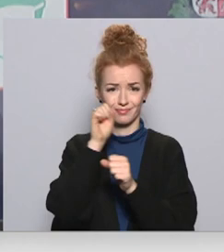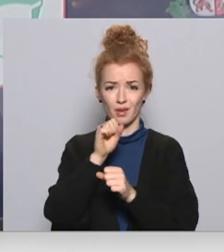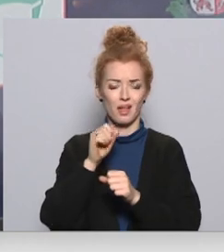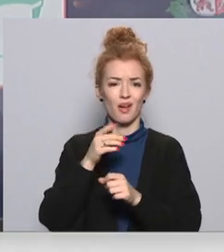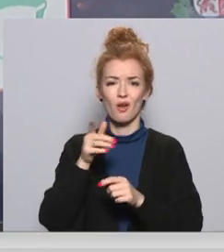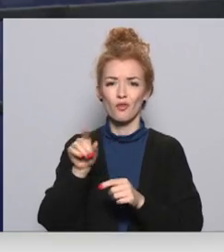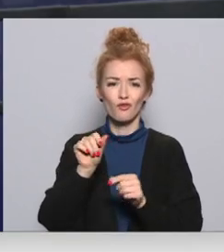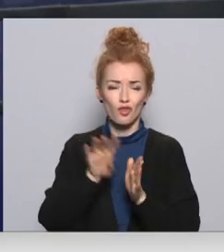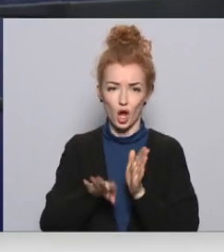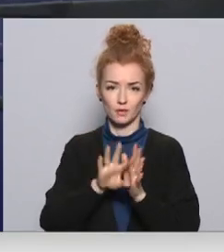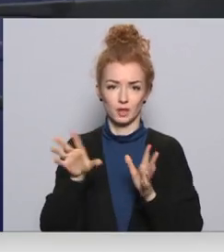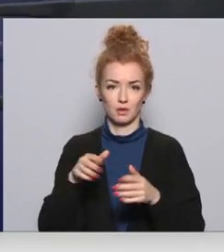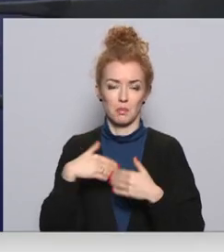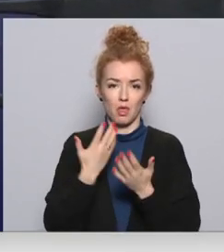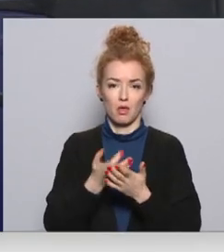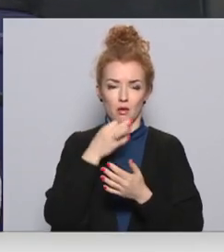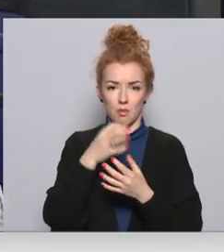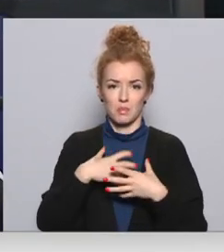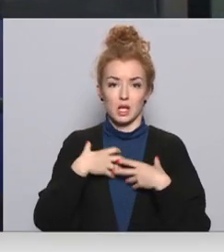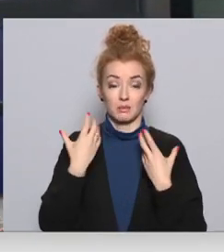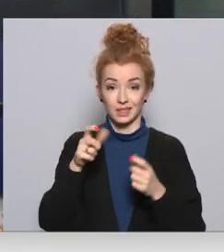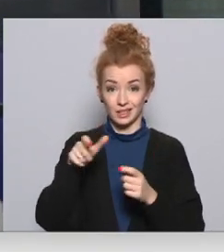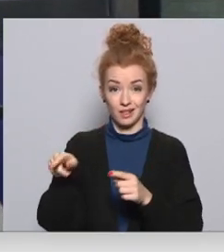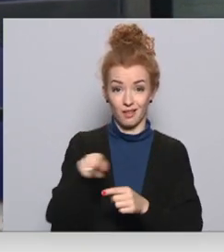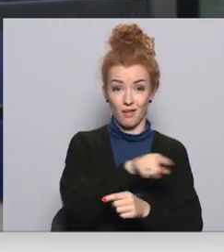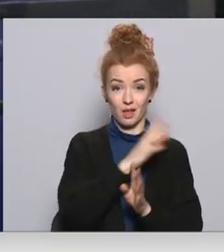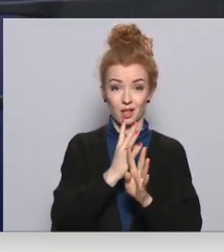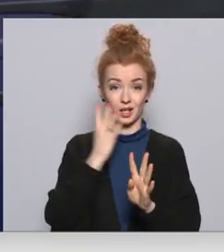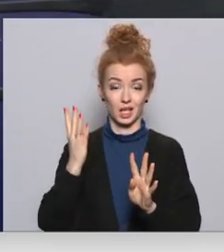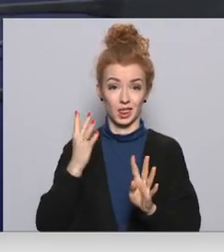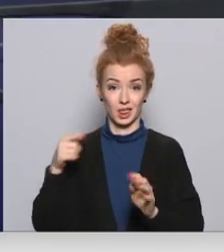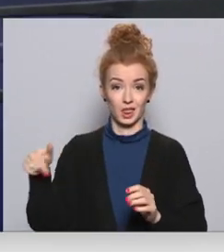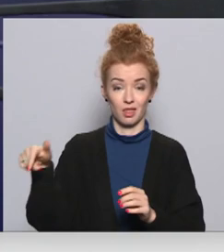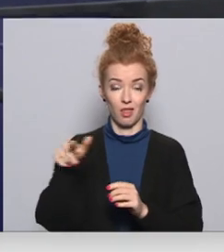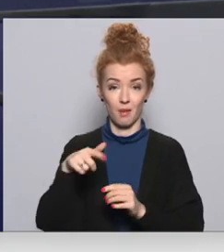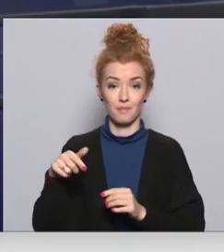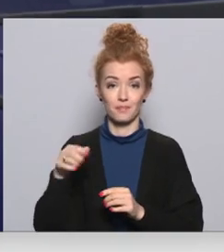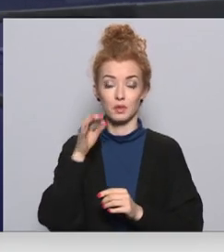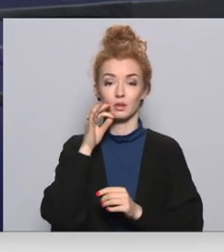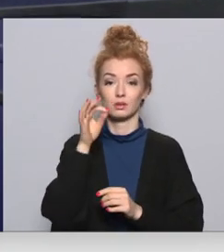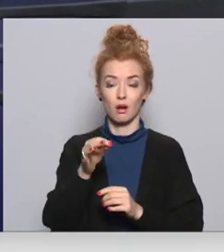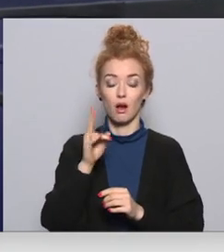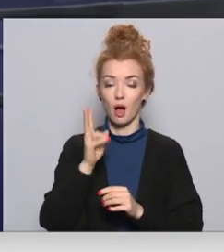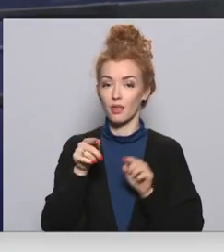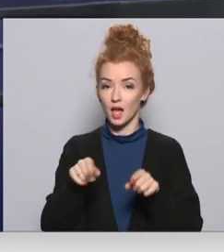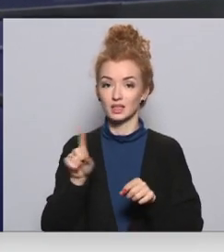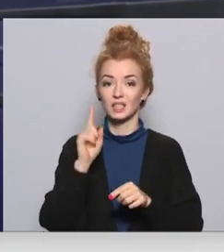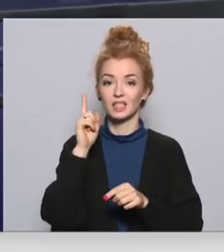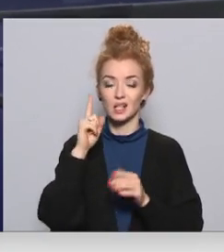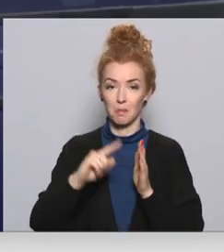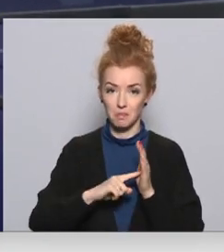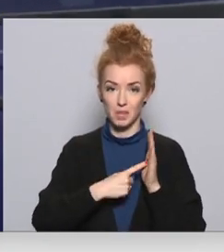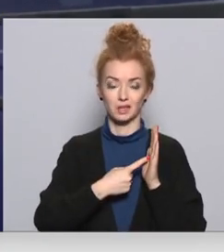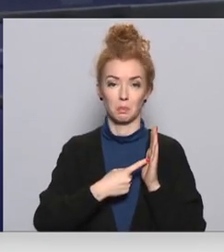mums pasniedz. Visi šie cilvēki rindā stāvošie saka, ka tas ir tikai